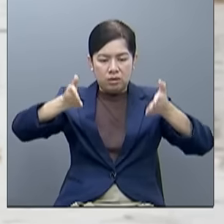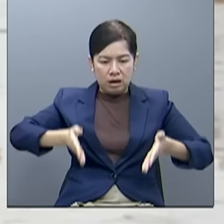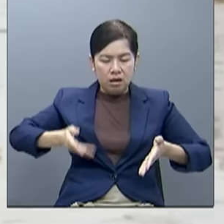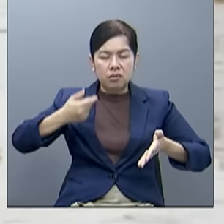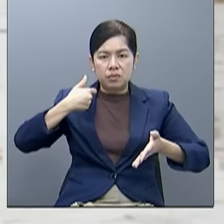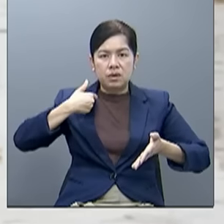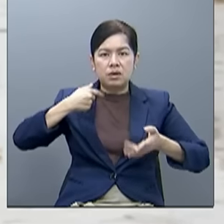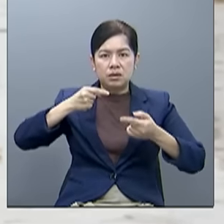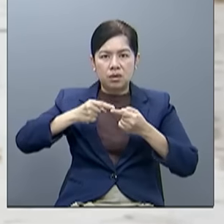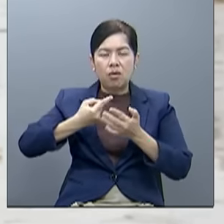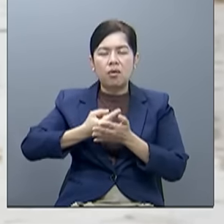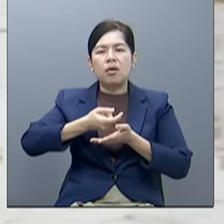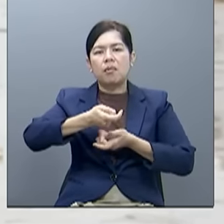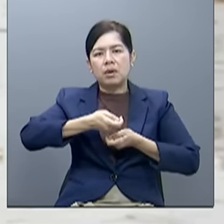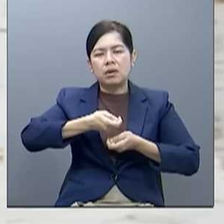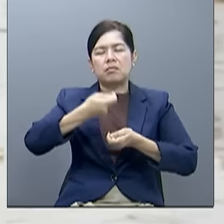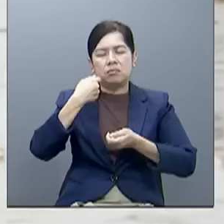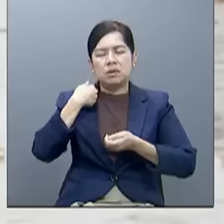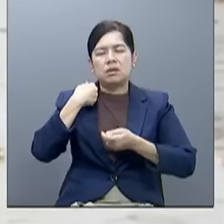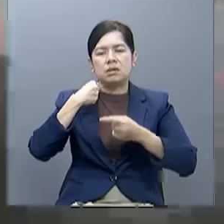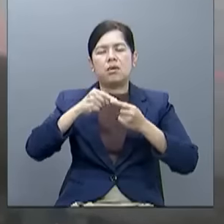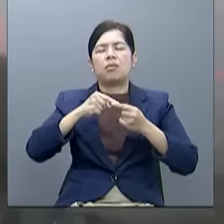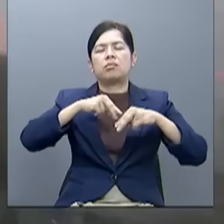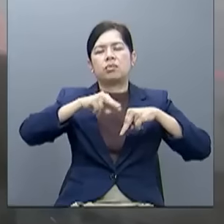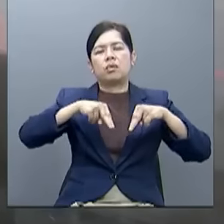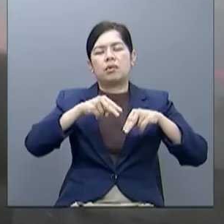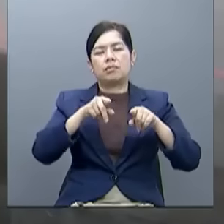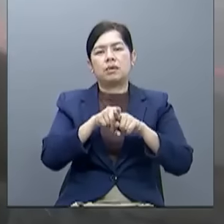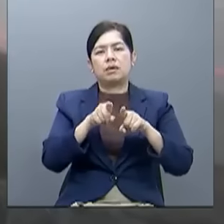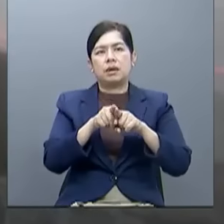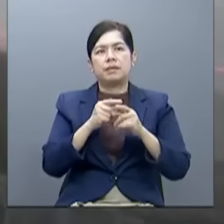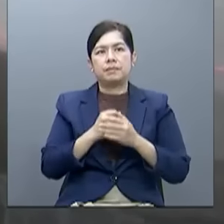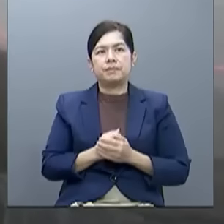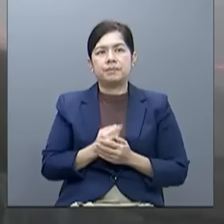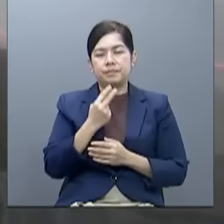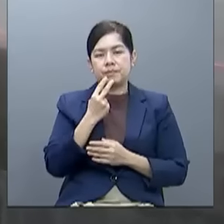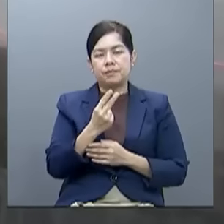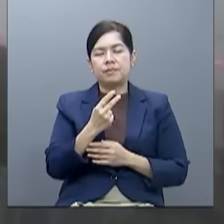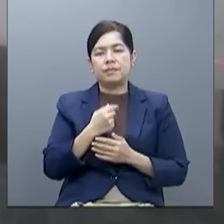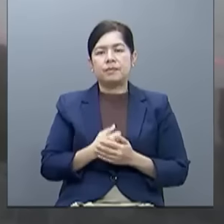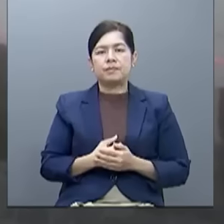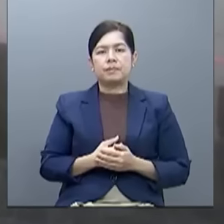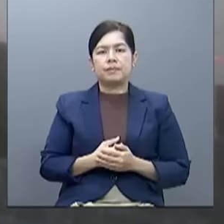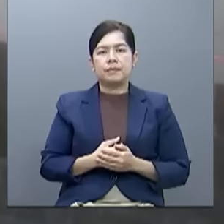ความสะอาดฝั่งนู้นครับนี่คือสถานการณ์ล่าสุดที่เกิดขึ้นครับที่อำเภอแม่สายจังหวัดเชียงรายครับ ขอบคุณคุณอัพนันท์ค่ะ